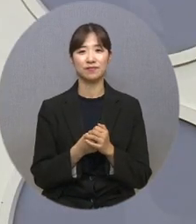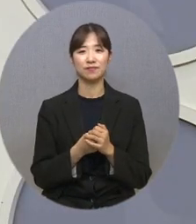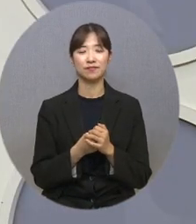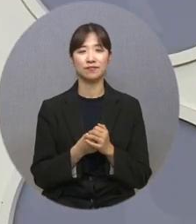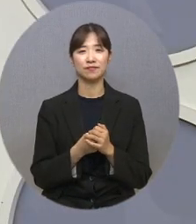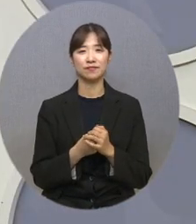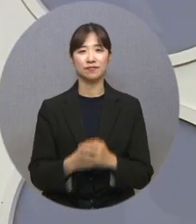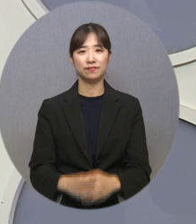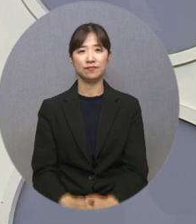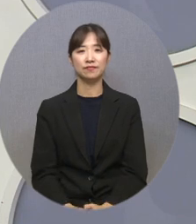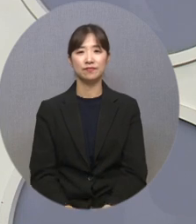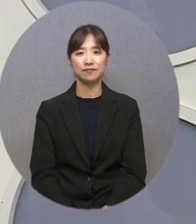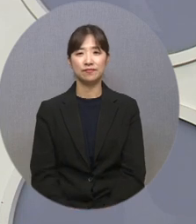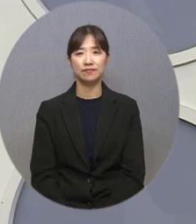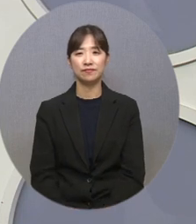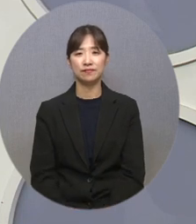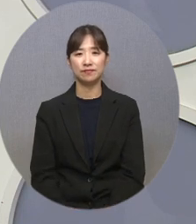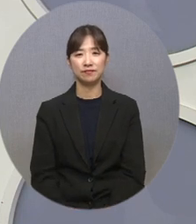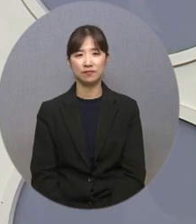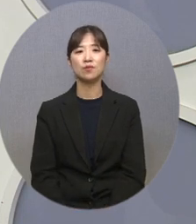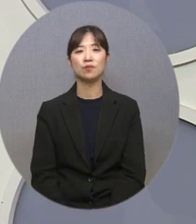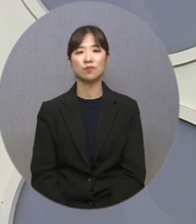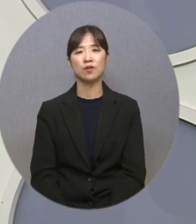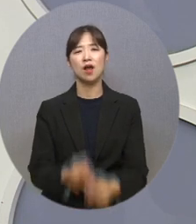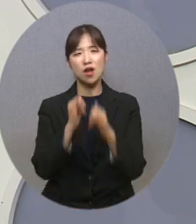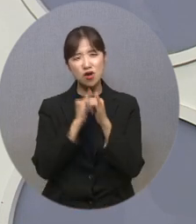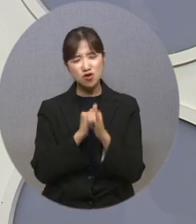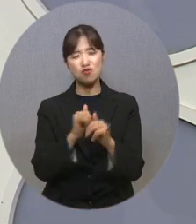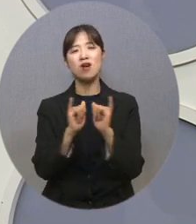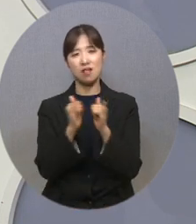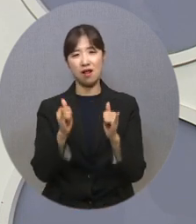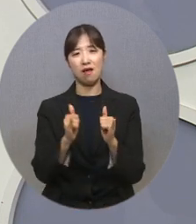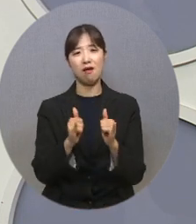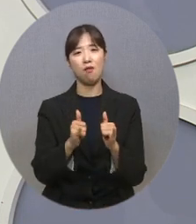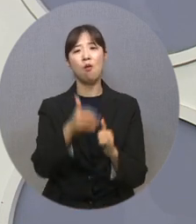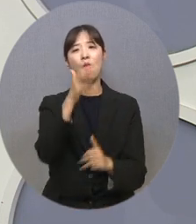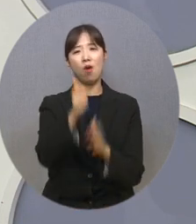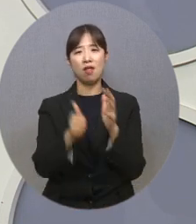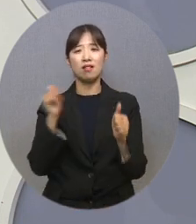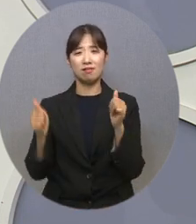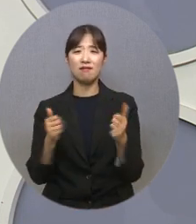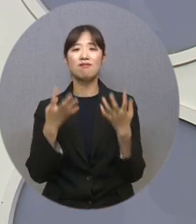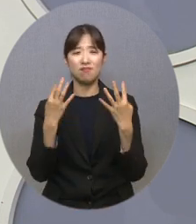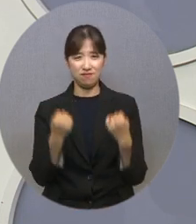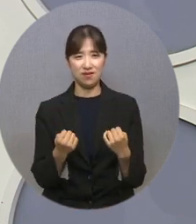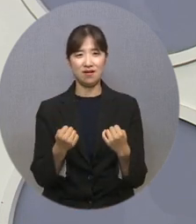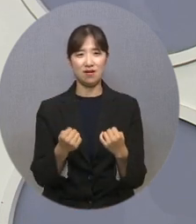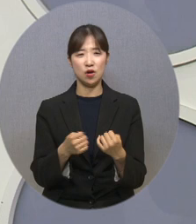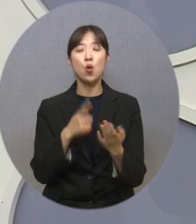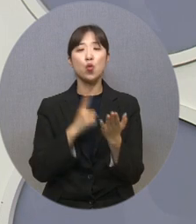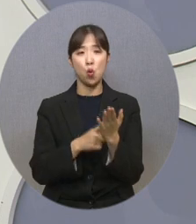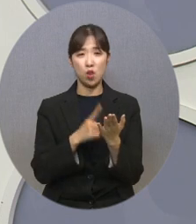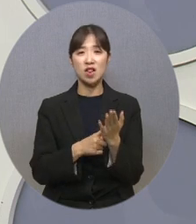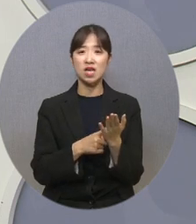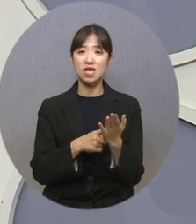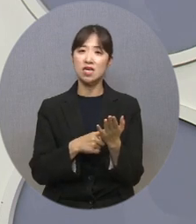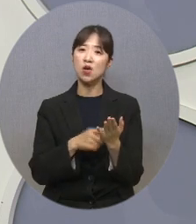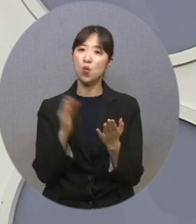아 이제 그 아주 훌륭하신 분들이 역대 회장을 했어요. 예. 총리급도 몇 분이나